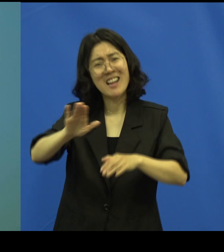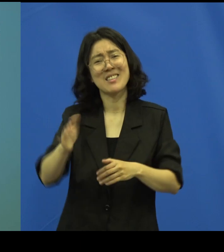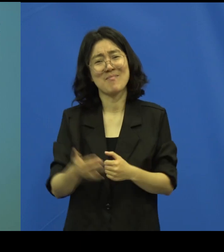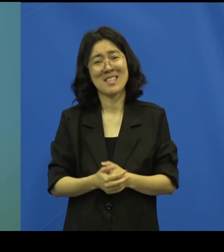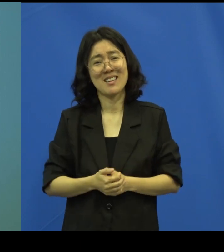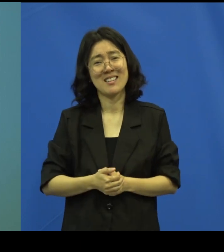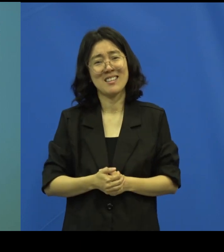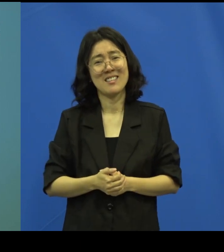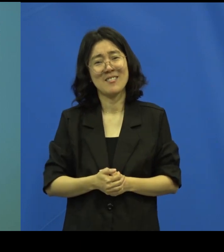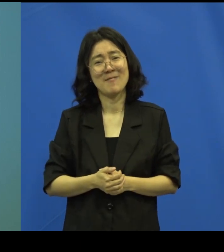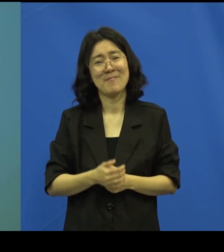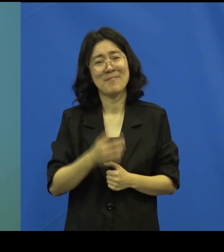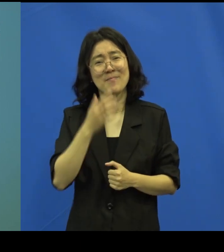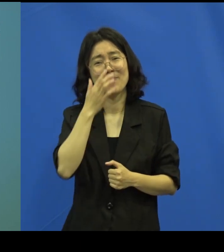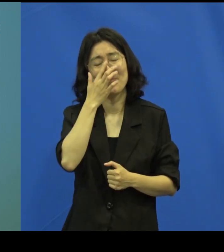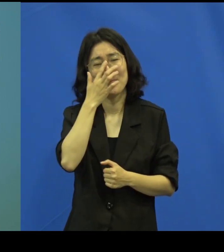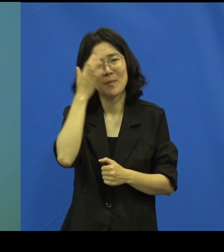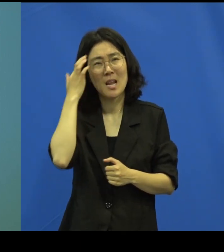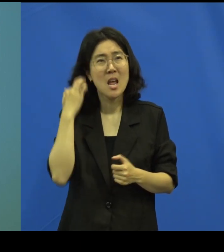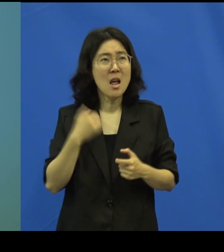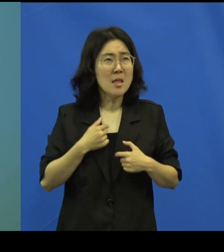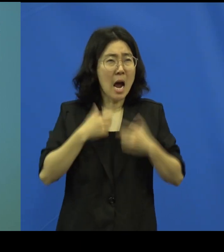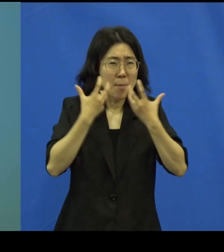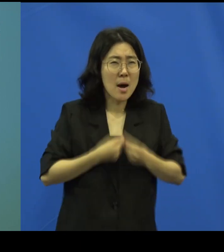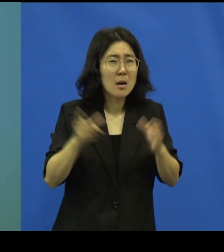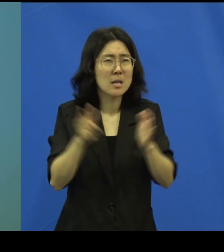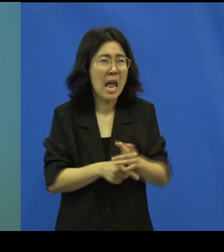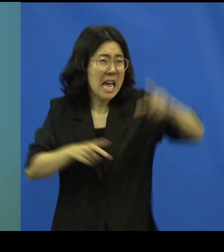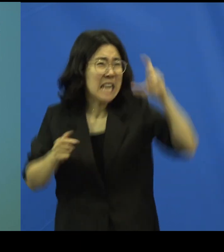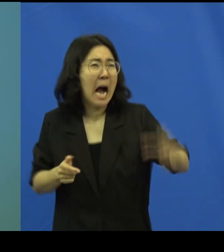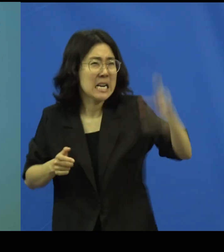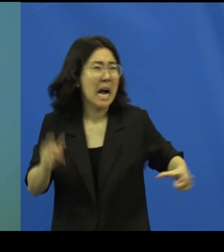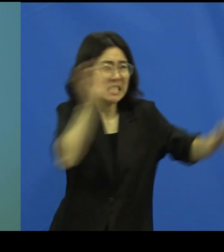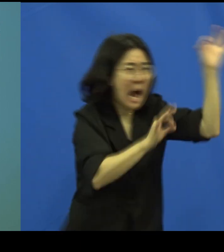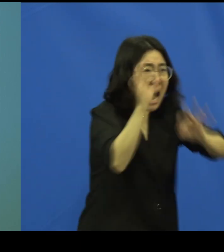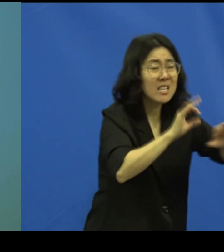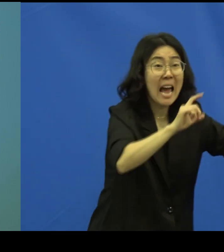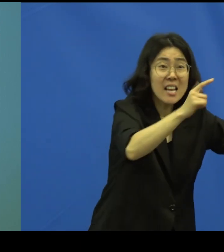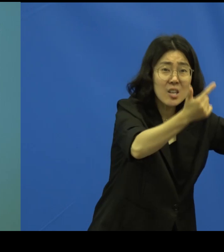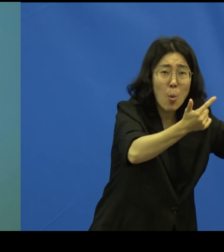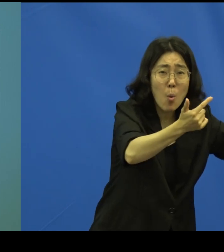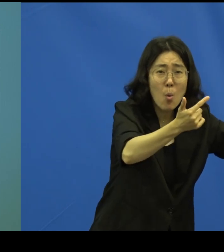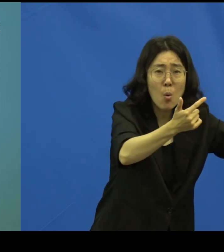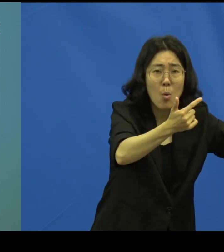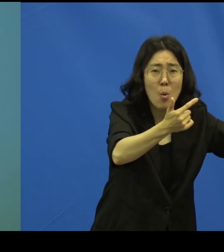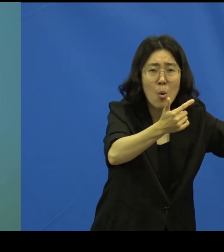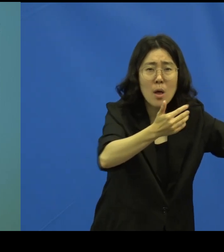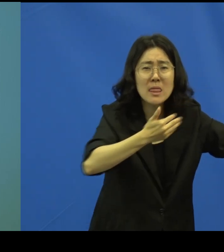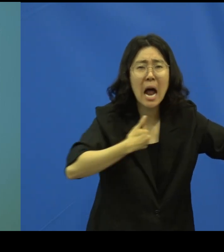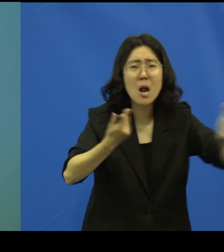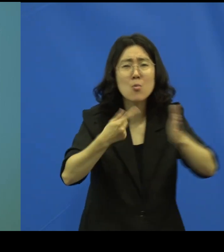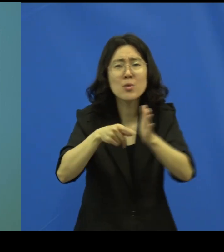여러분, 오늘 창세기부터 성경을 읽기 시작하면 요한계시록의 끝이 납니다.